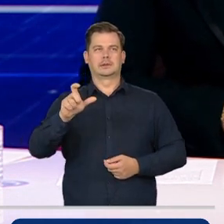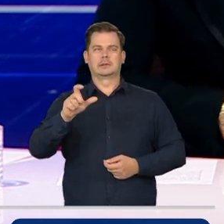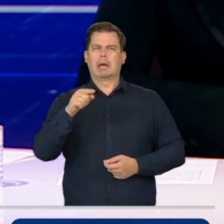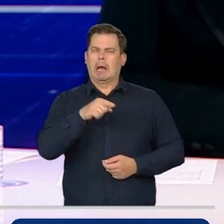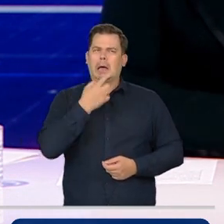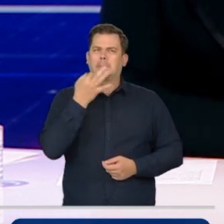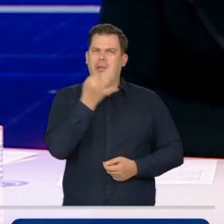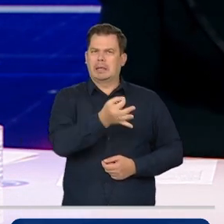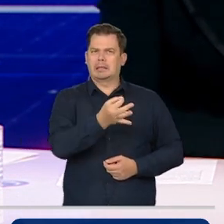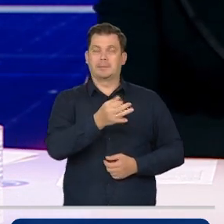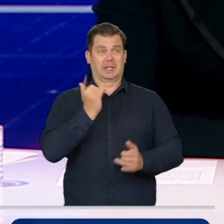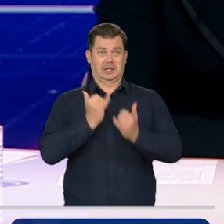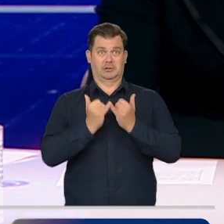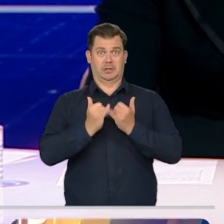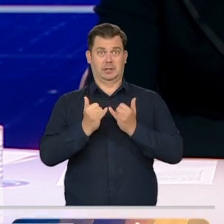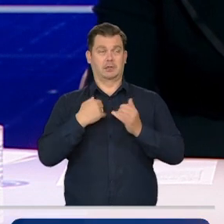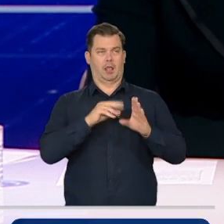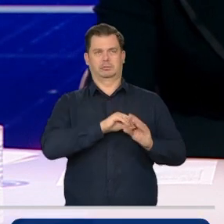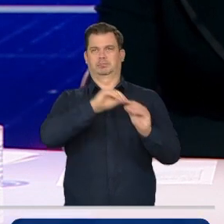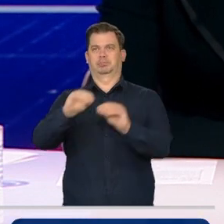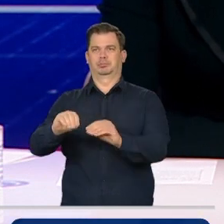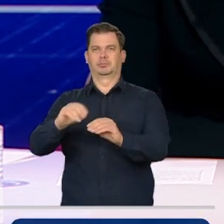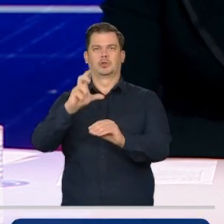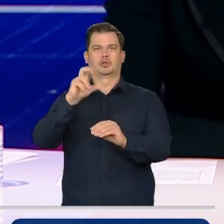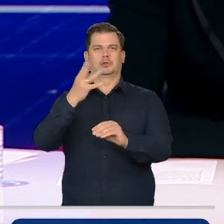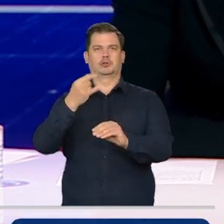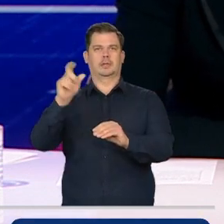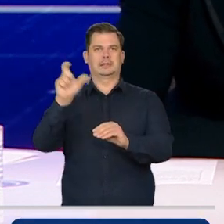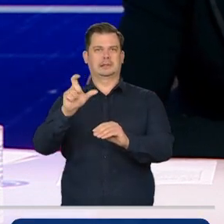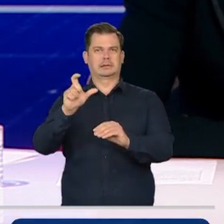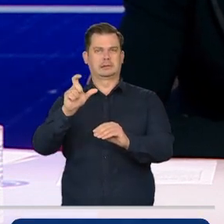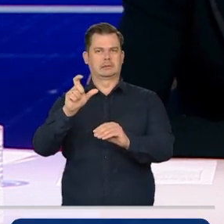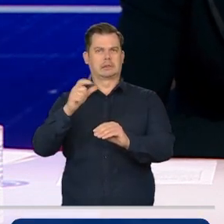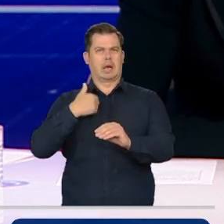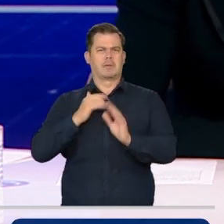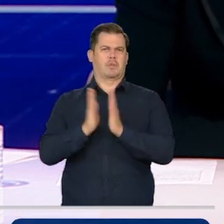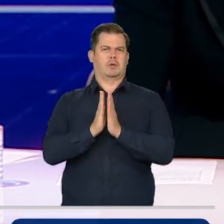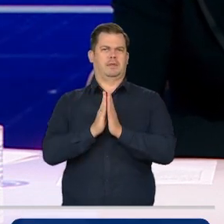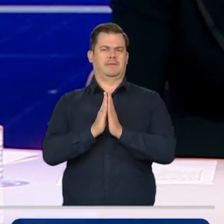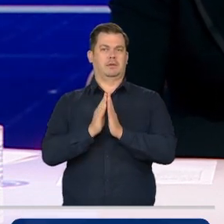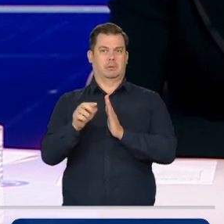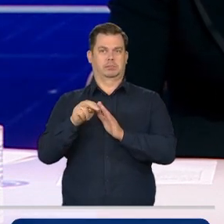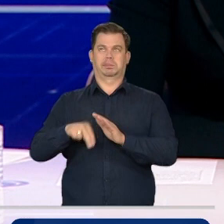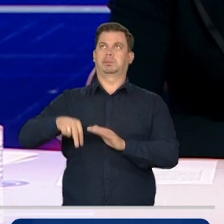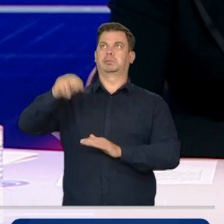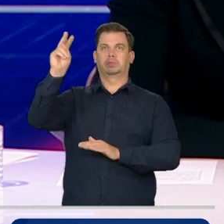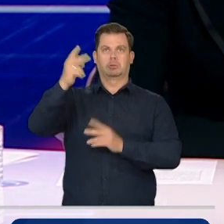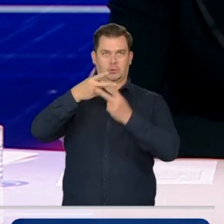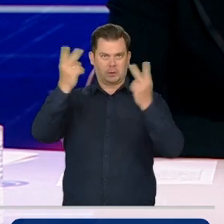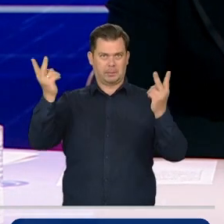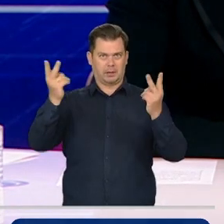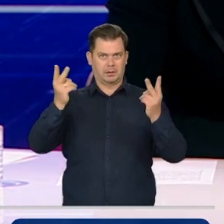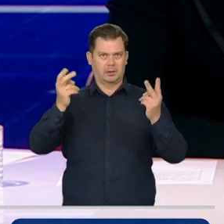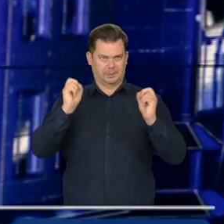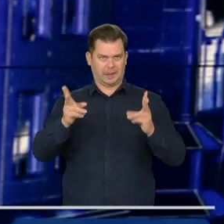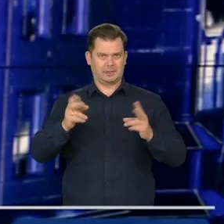Chciałam zapytać, czy jeżeli ktoś jest w czyśćcu, to możemy rzeczywiście swoją modlitwą mu pomóc z tego czyśćca dostać się do